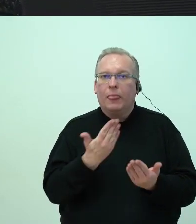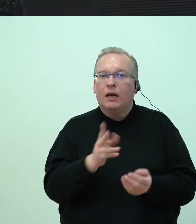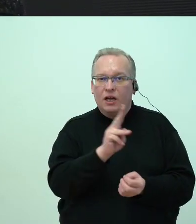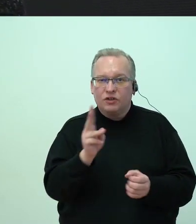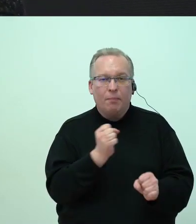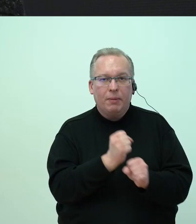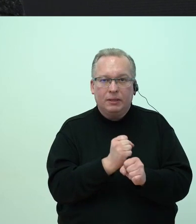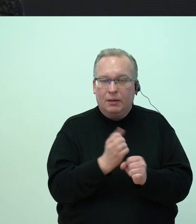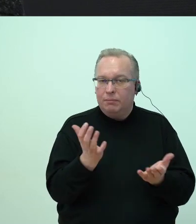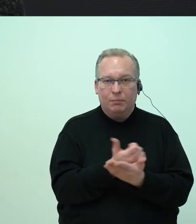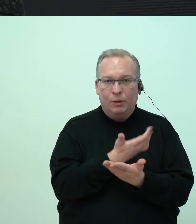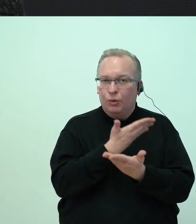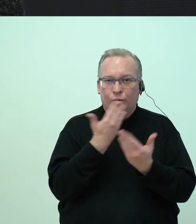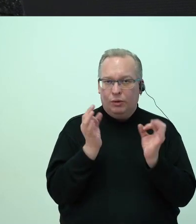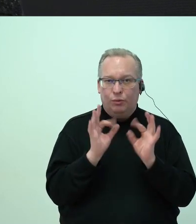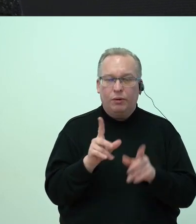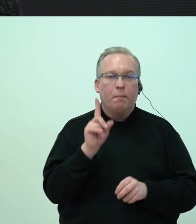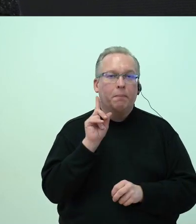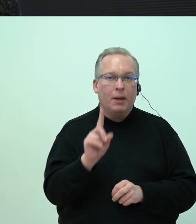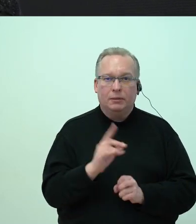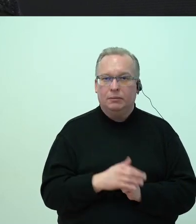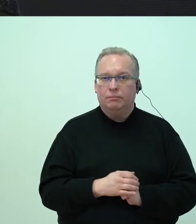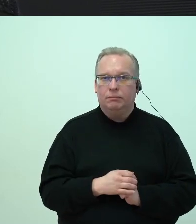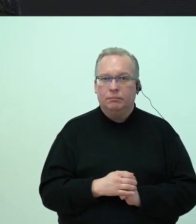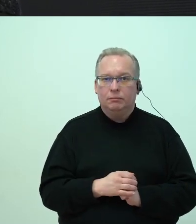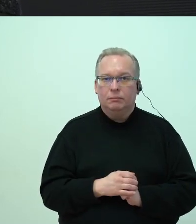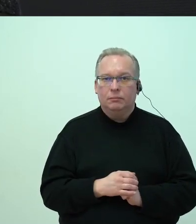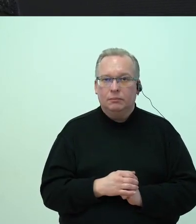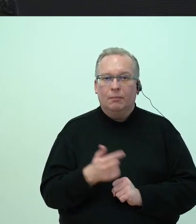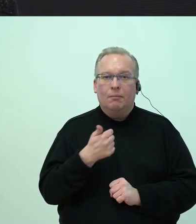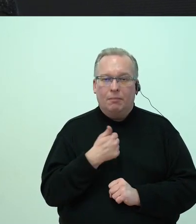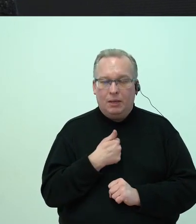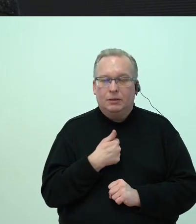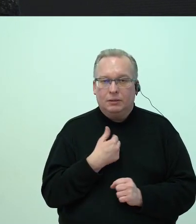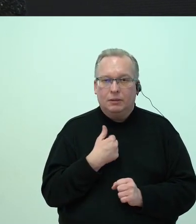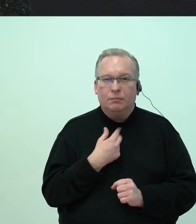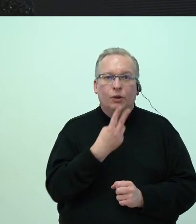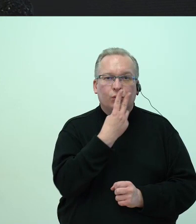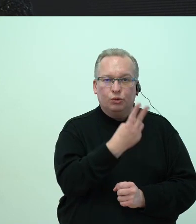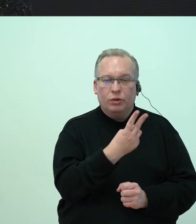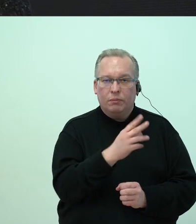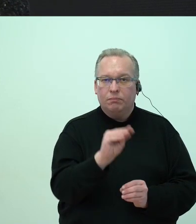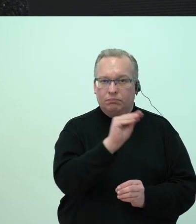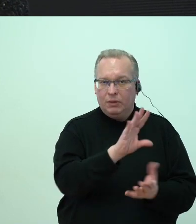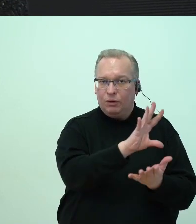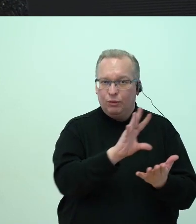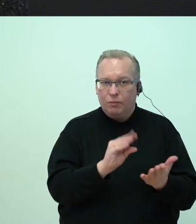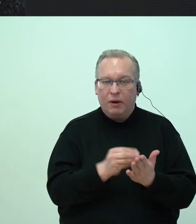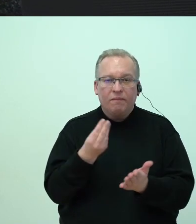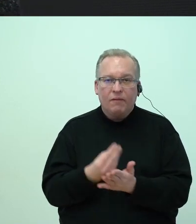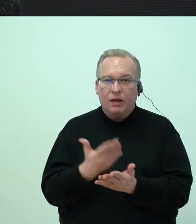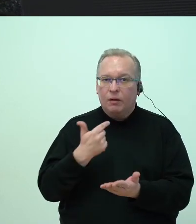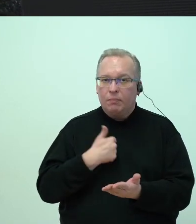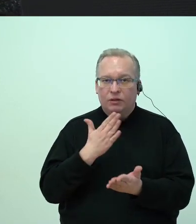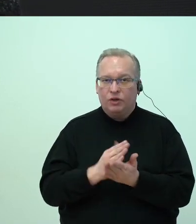kažką padarys, negauname, bet mes vertiname Europos patirtį, mes